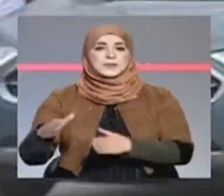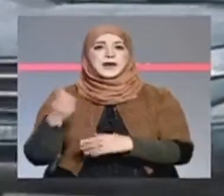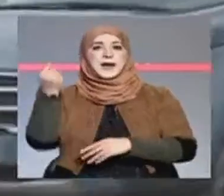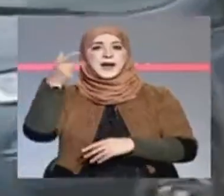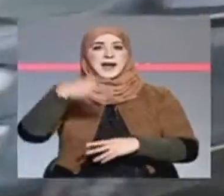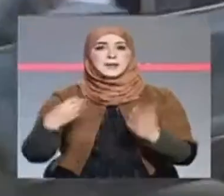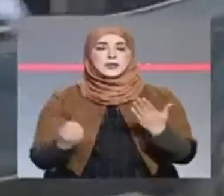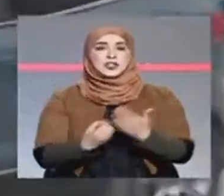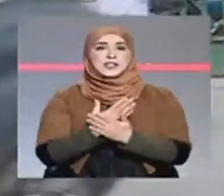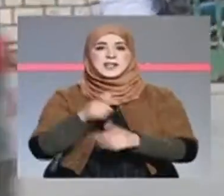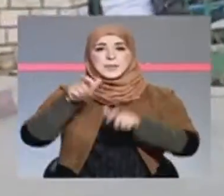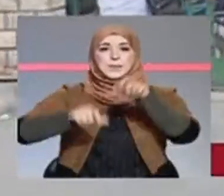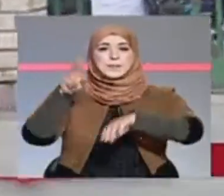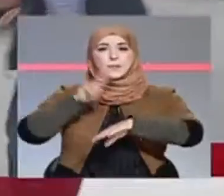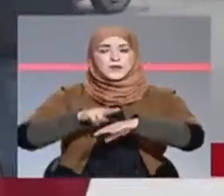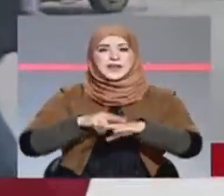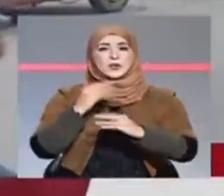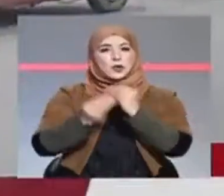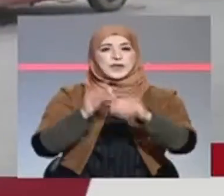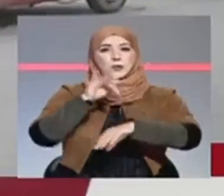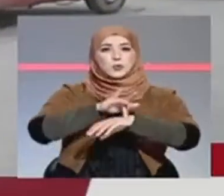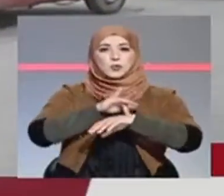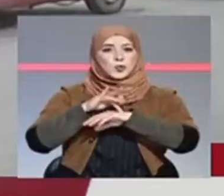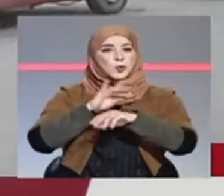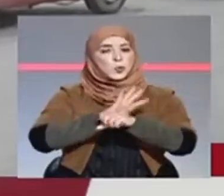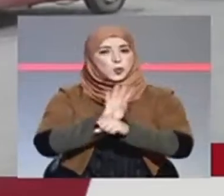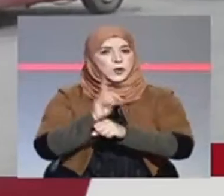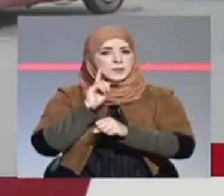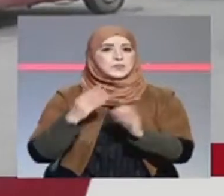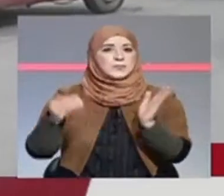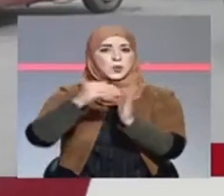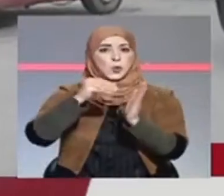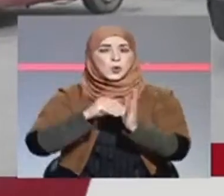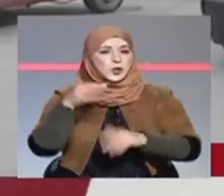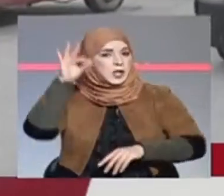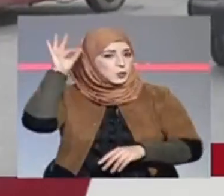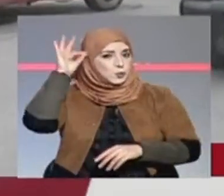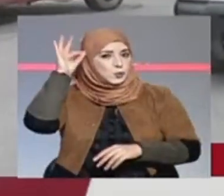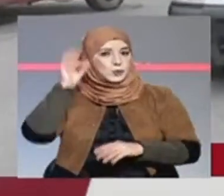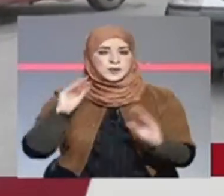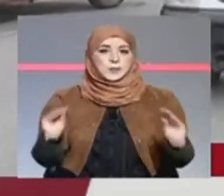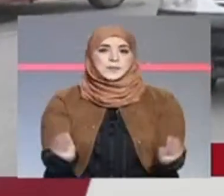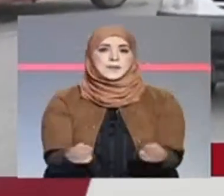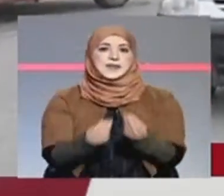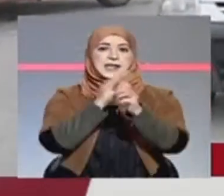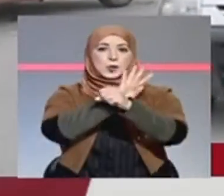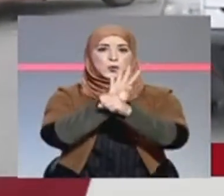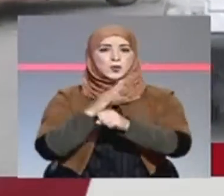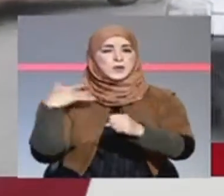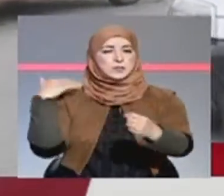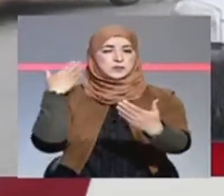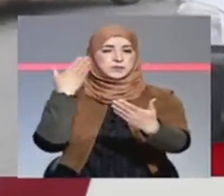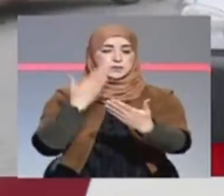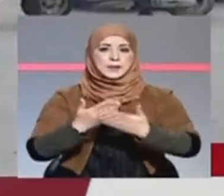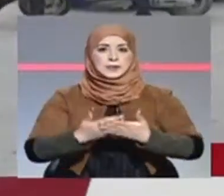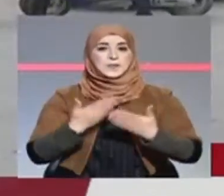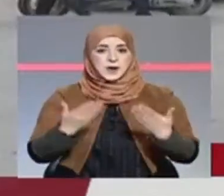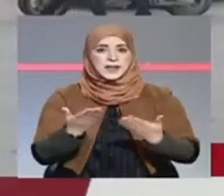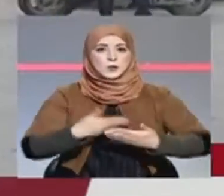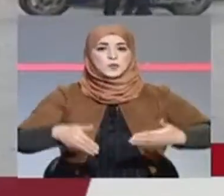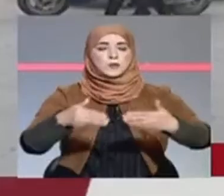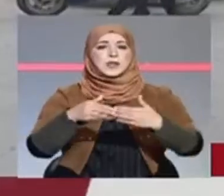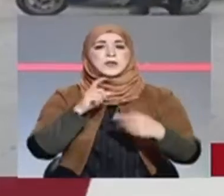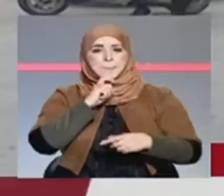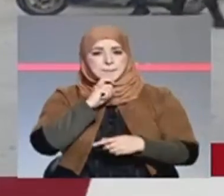من الوفيات والاصابات تنظف الى الحصيله التي سجلت تونس منذ بدايه جاء حتكون والتي تنذر بان الوضع ما زال